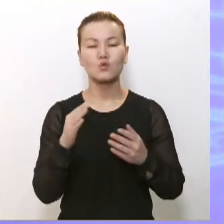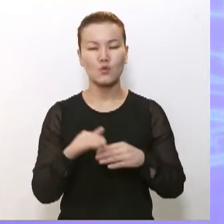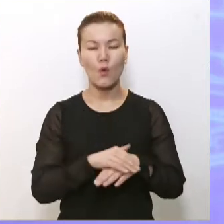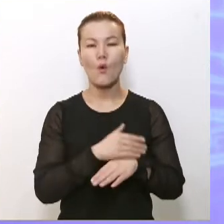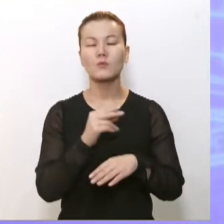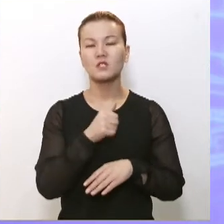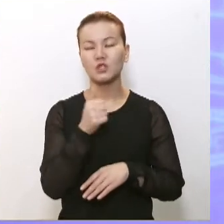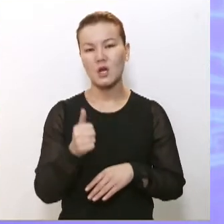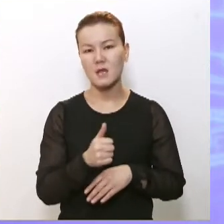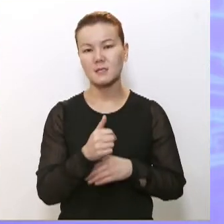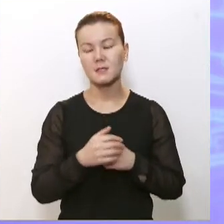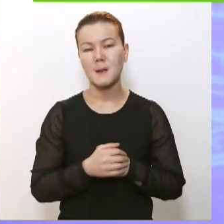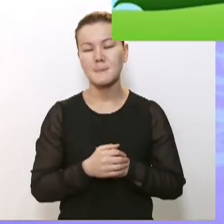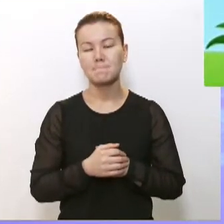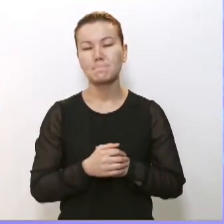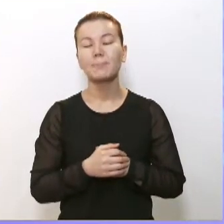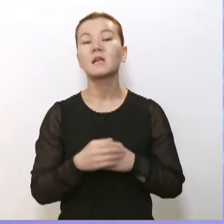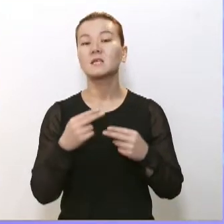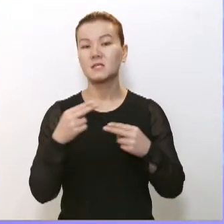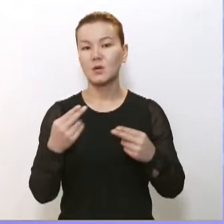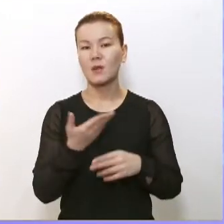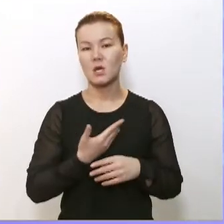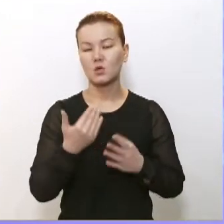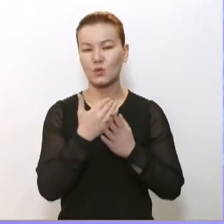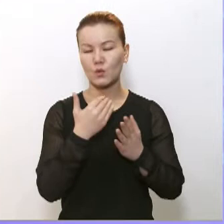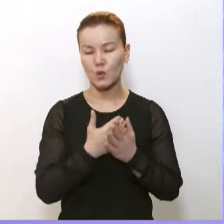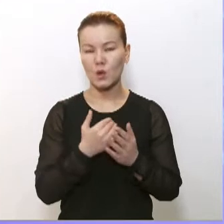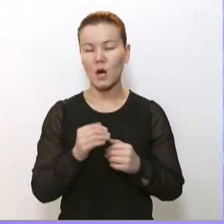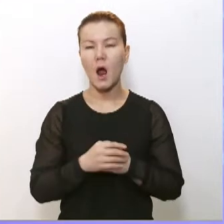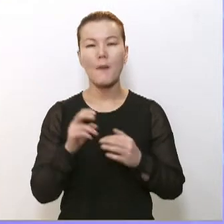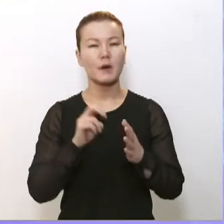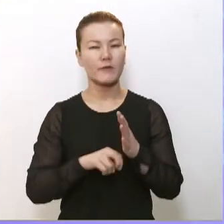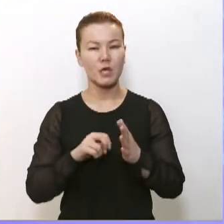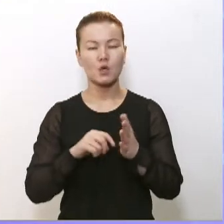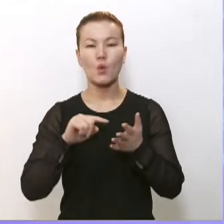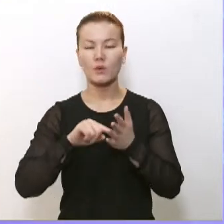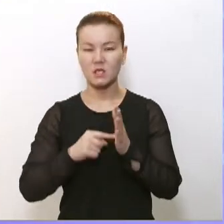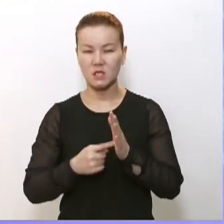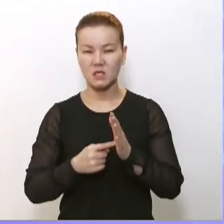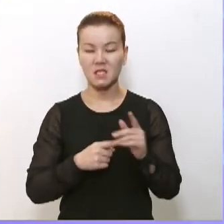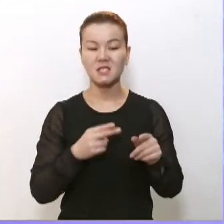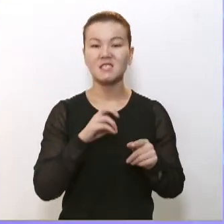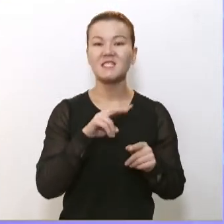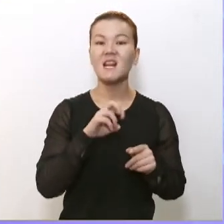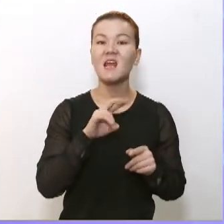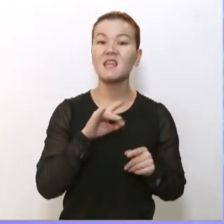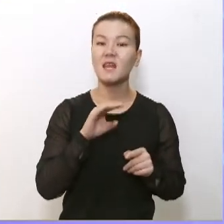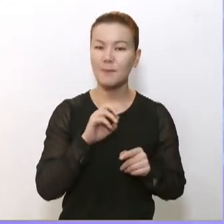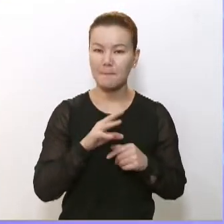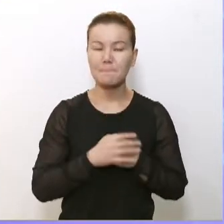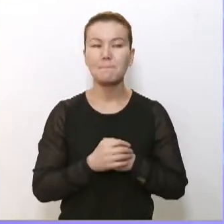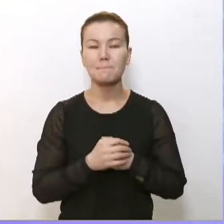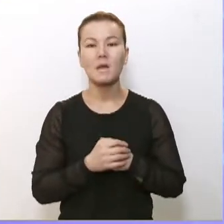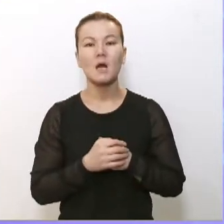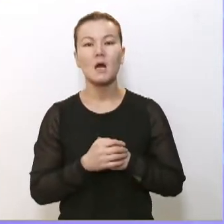ребята тема нашего урока проверка умножения делением сегодня на